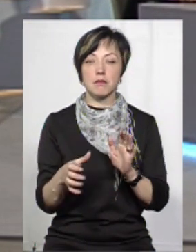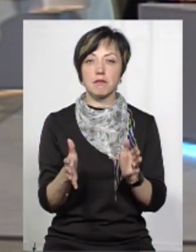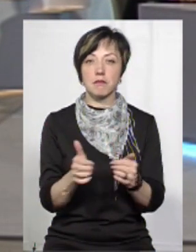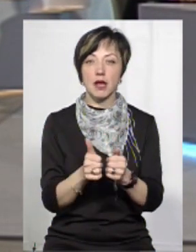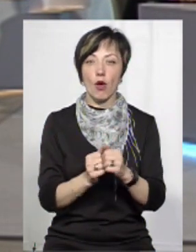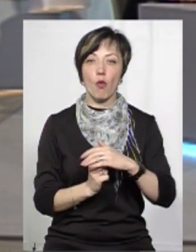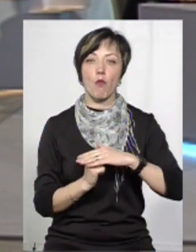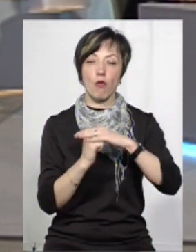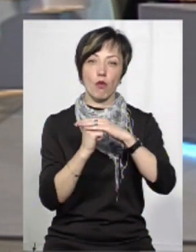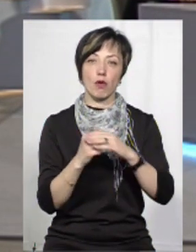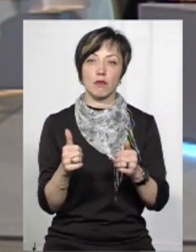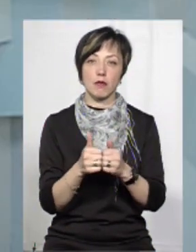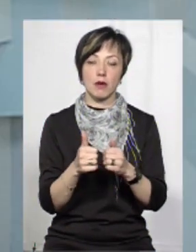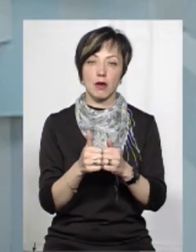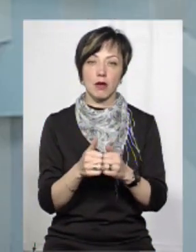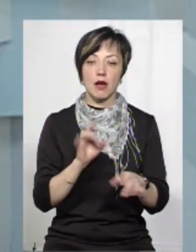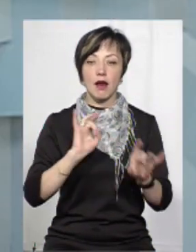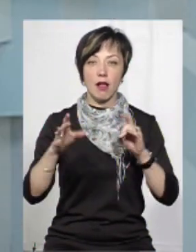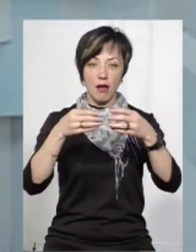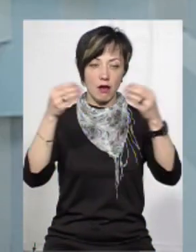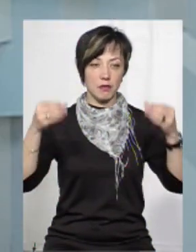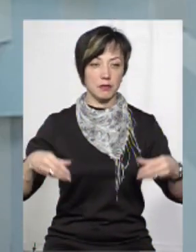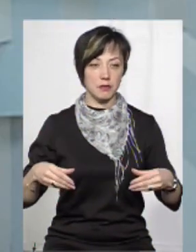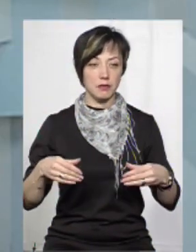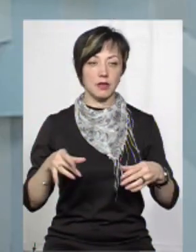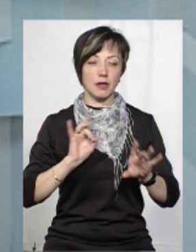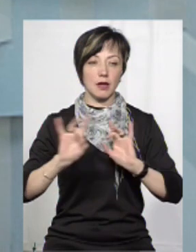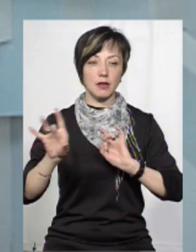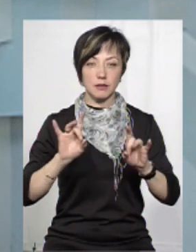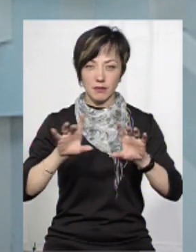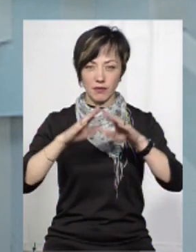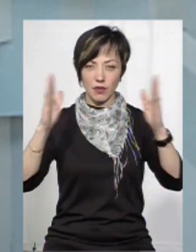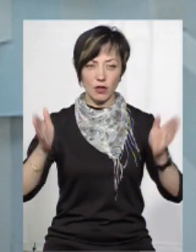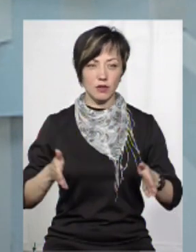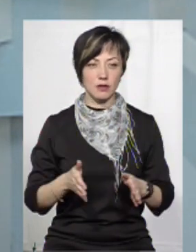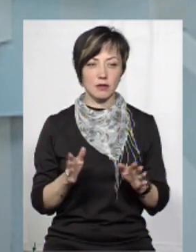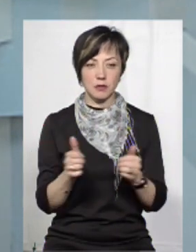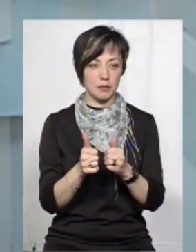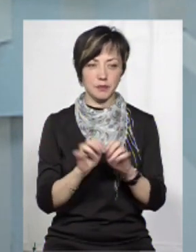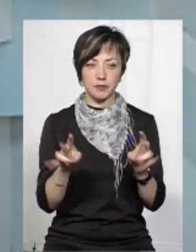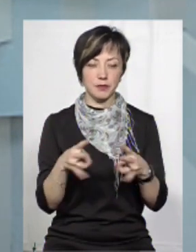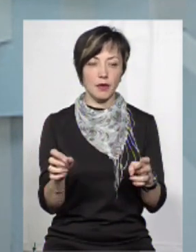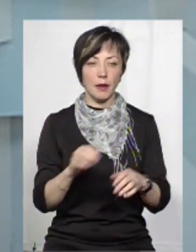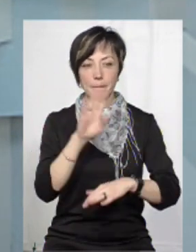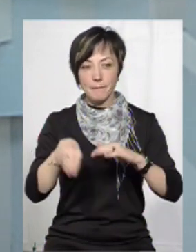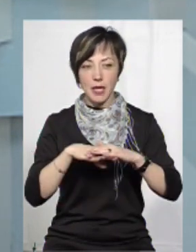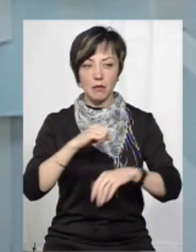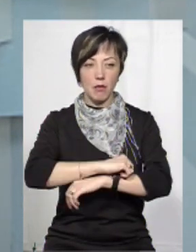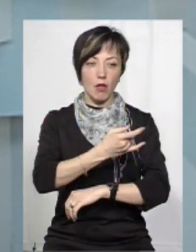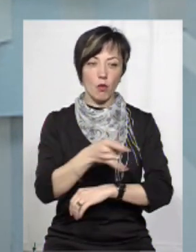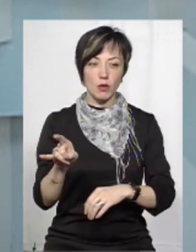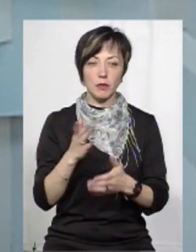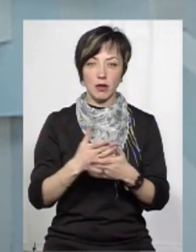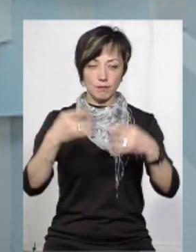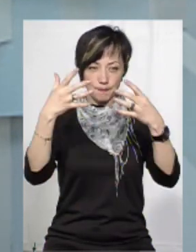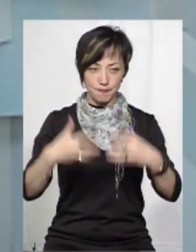біля конструкцій, рекламоносіїв, білборди, сітілайти і так далі. Під балконами маємо випадки,